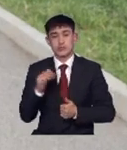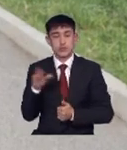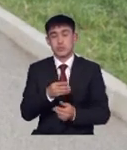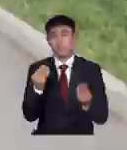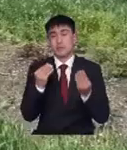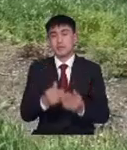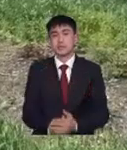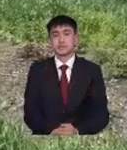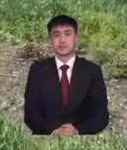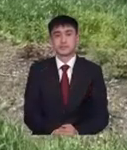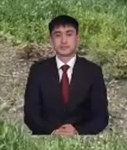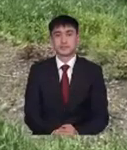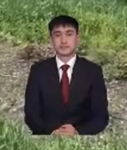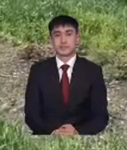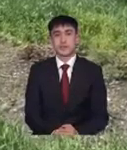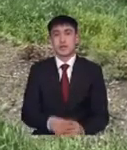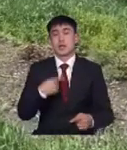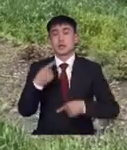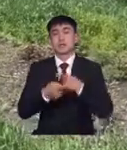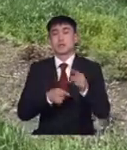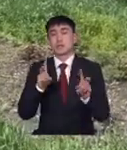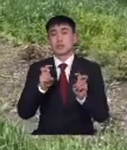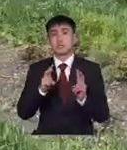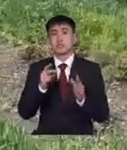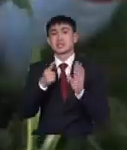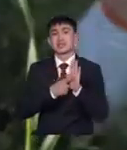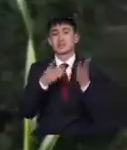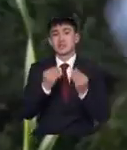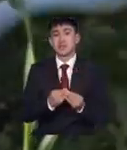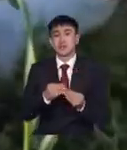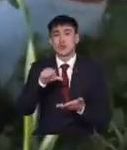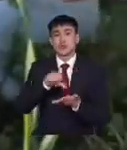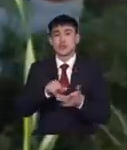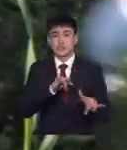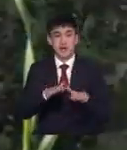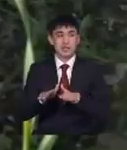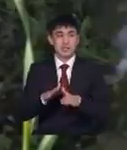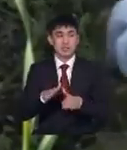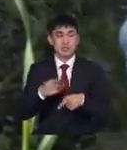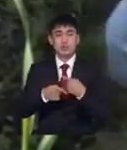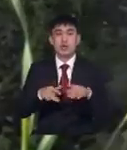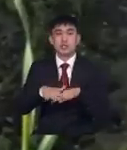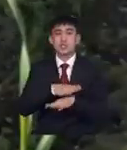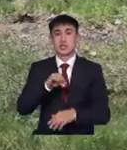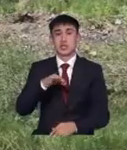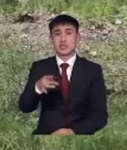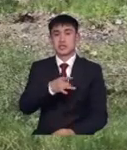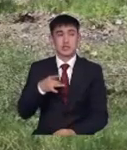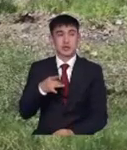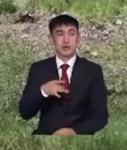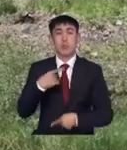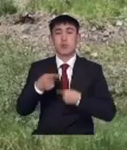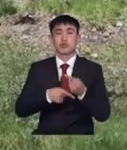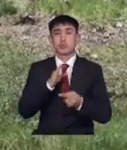было прекрасно. Эстафету очередной тематической семидневки участники нынешней акции приняли от жителей Талгарского района, а